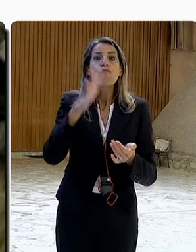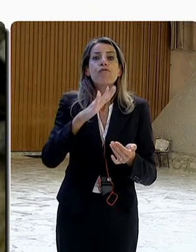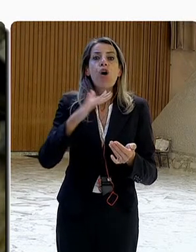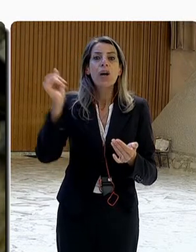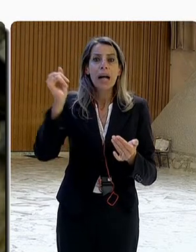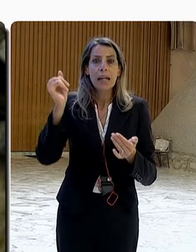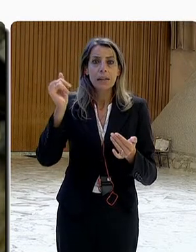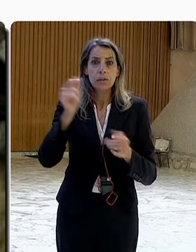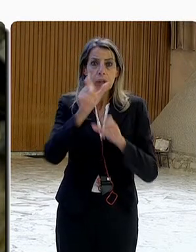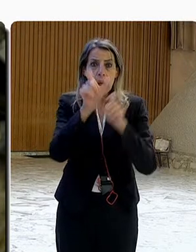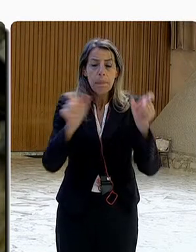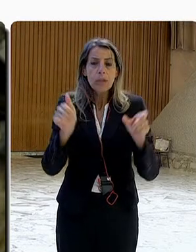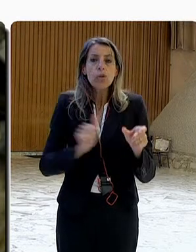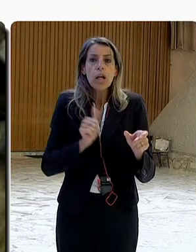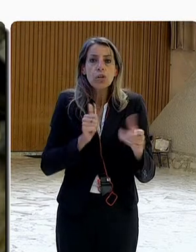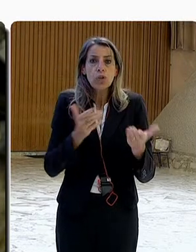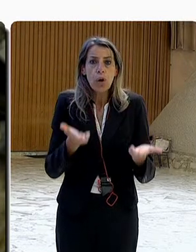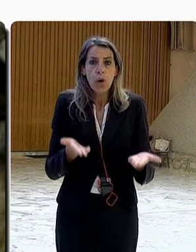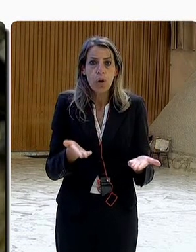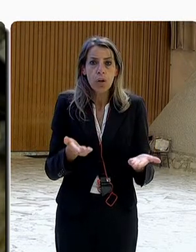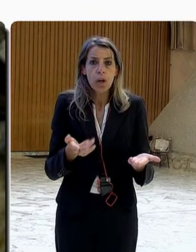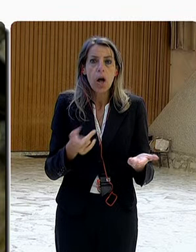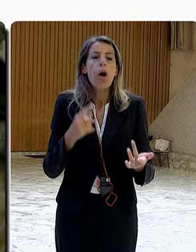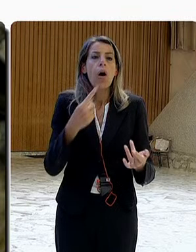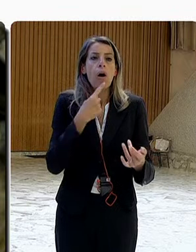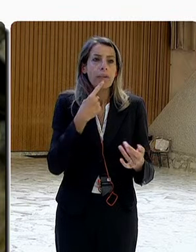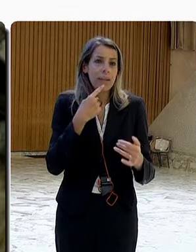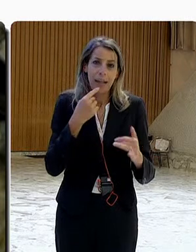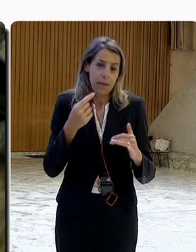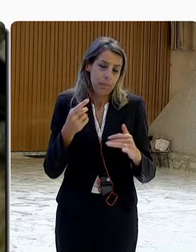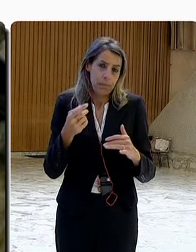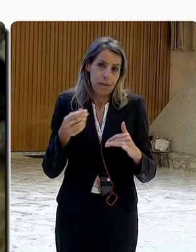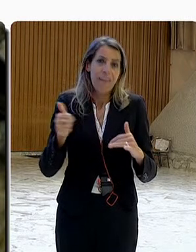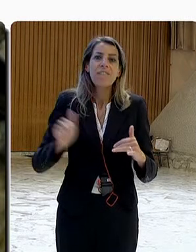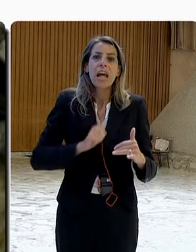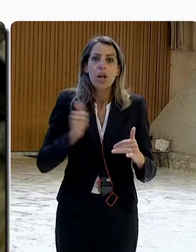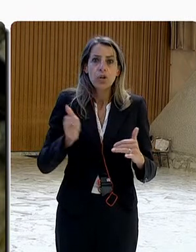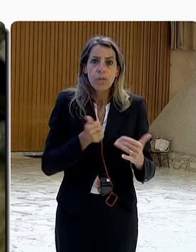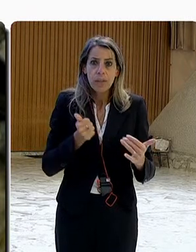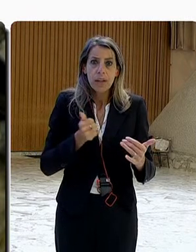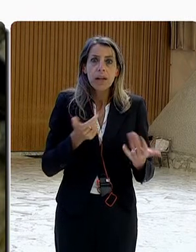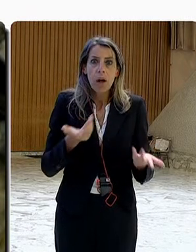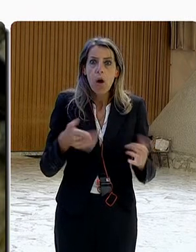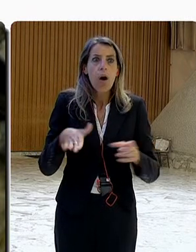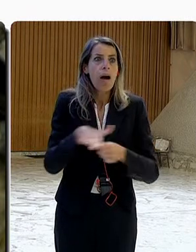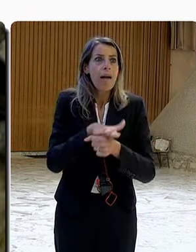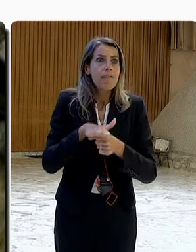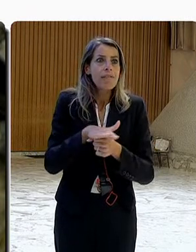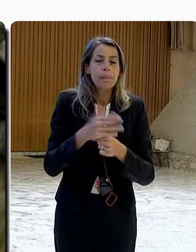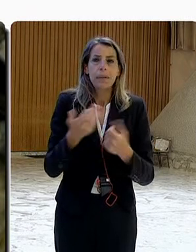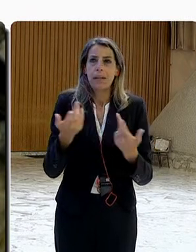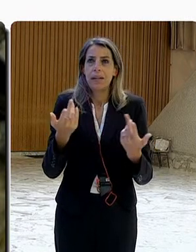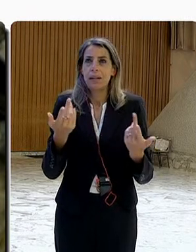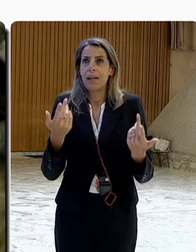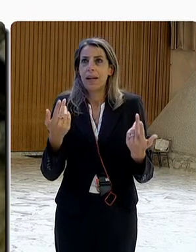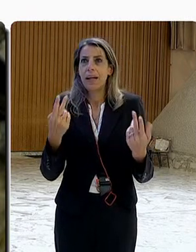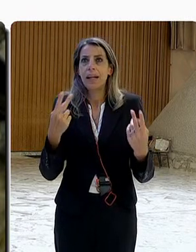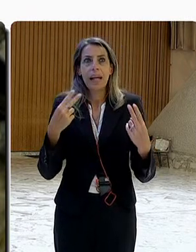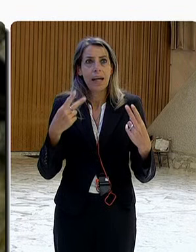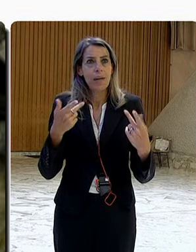delle persone sole o dei vedovi, alle famiglie che vivono